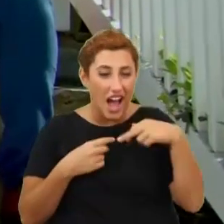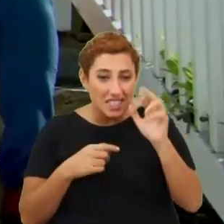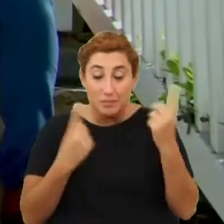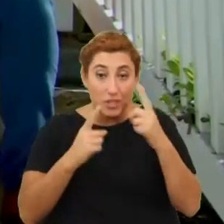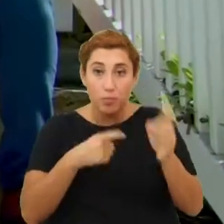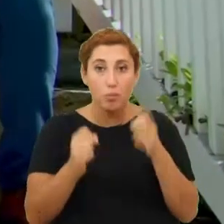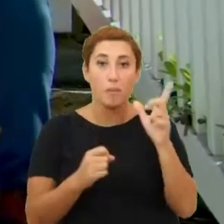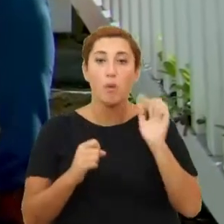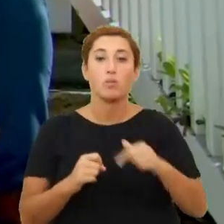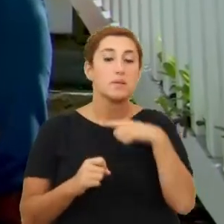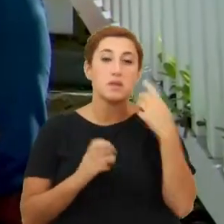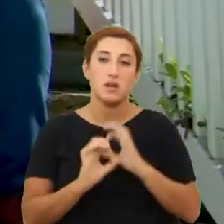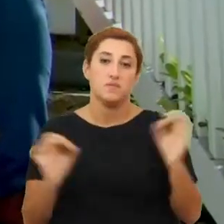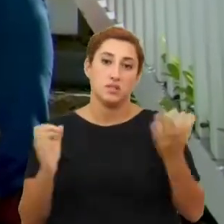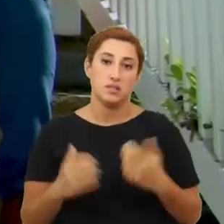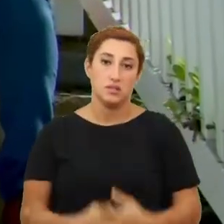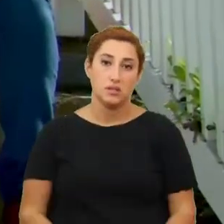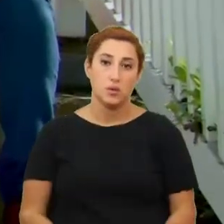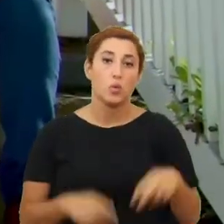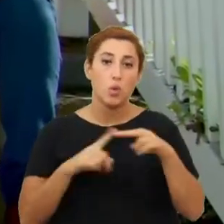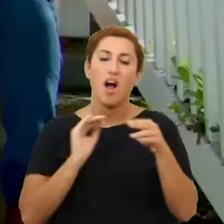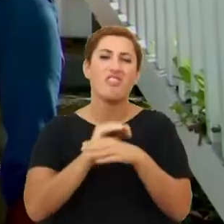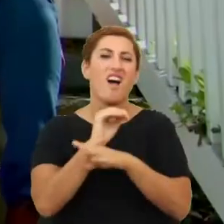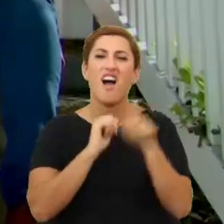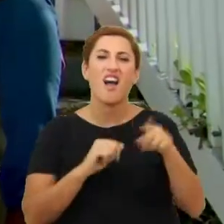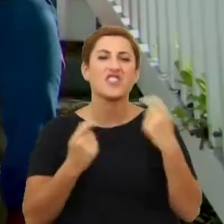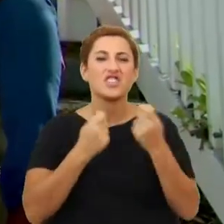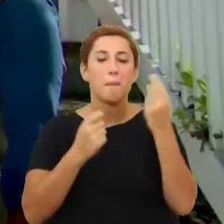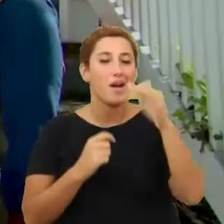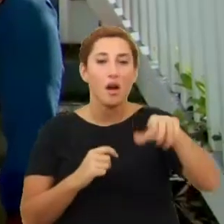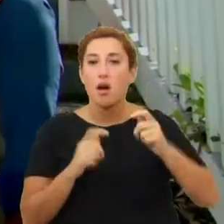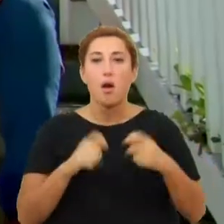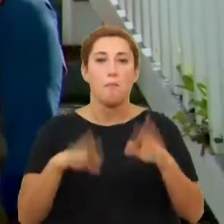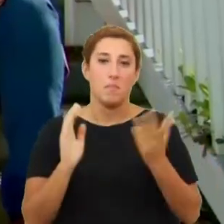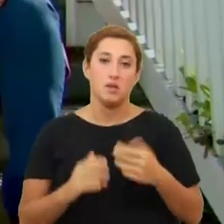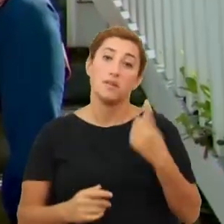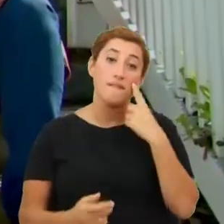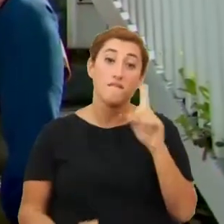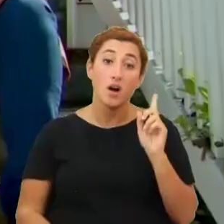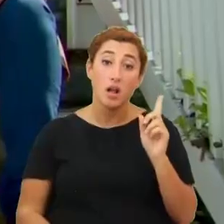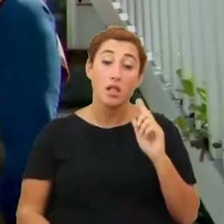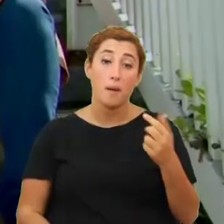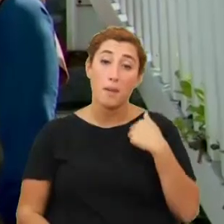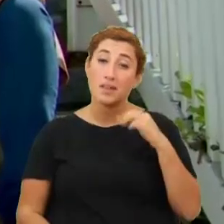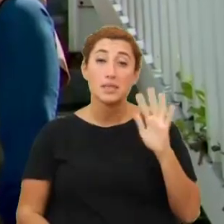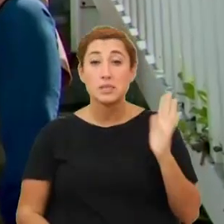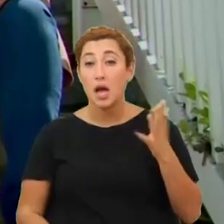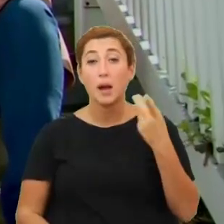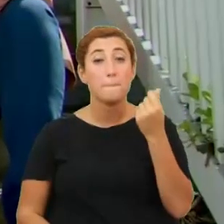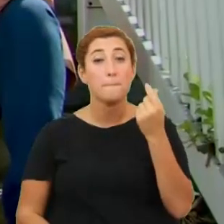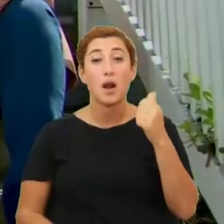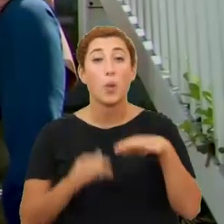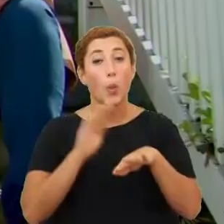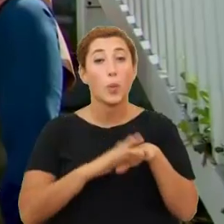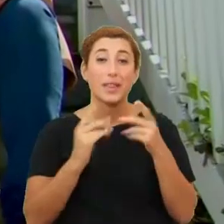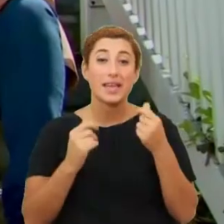lazım. Ama bu da mümkün değil. Nurhan hayatta şirketten para almaz. Vallahi ben sanki paraya